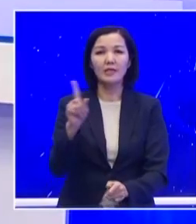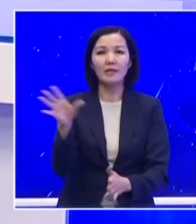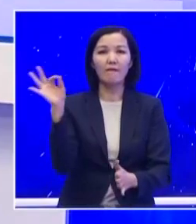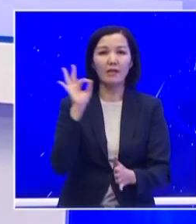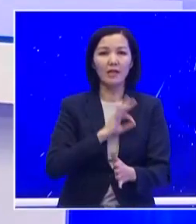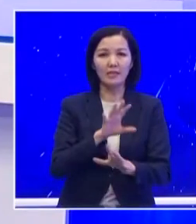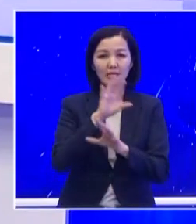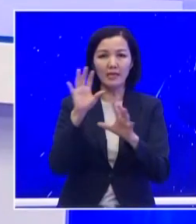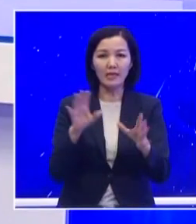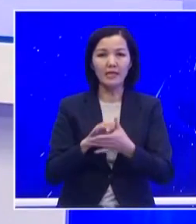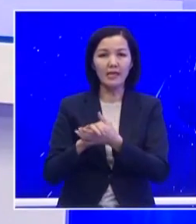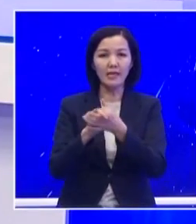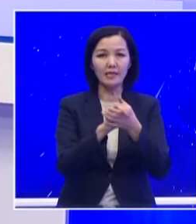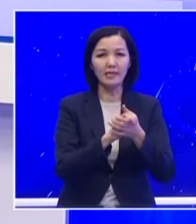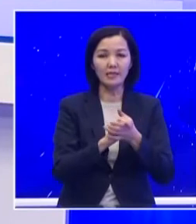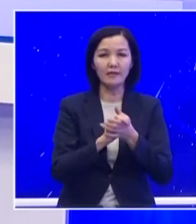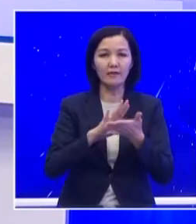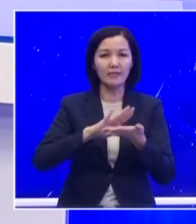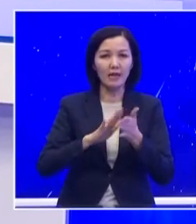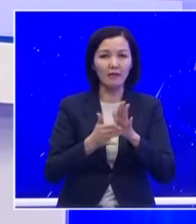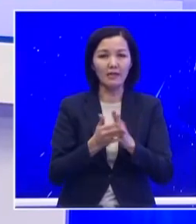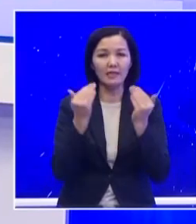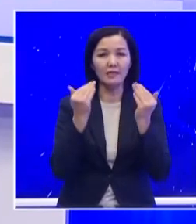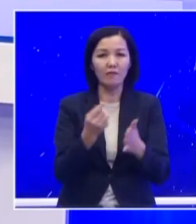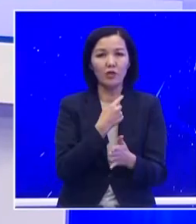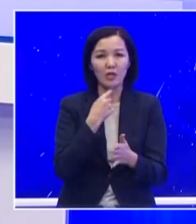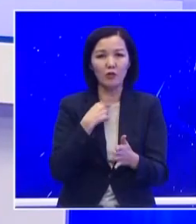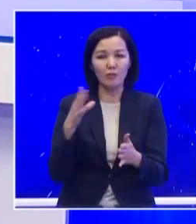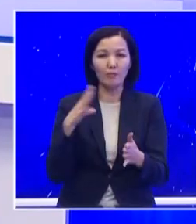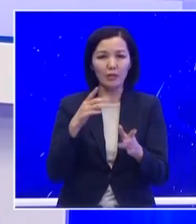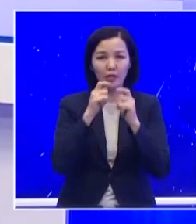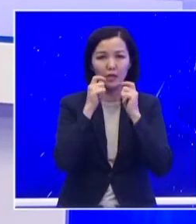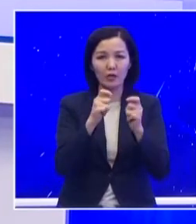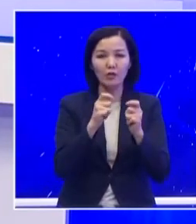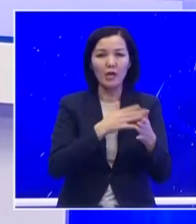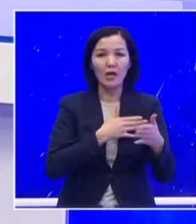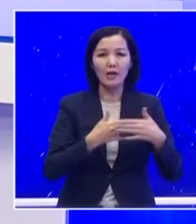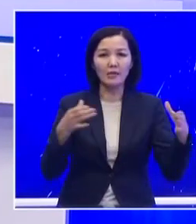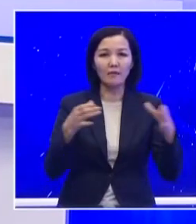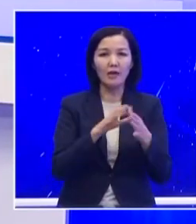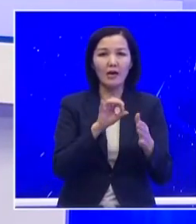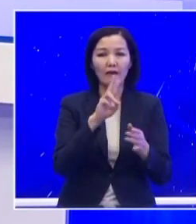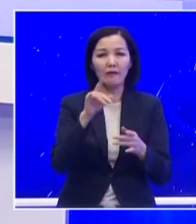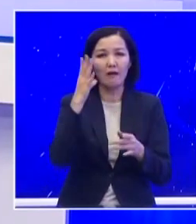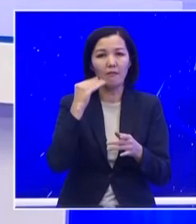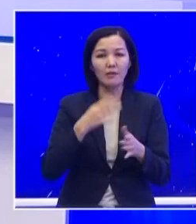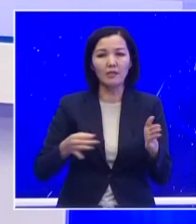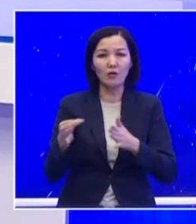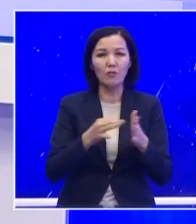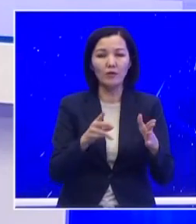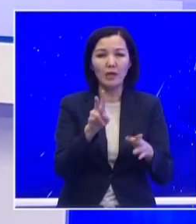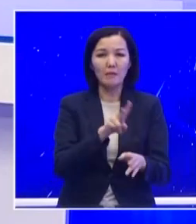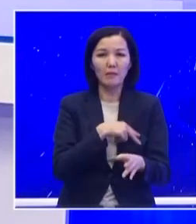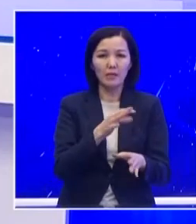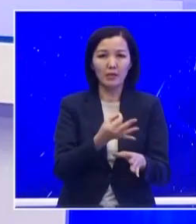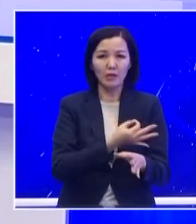За вклад в сохранение единства мира и согласия. Сегодня в Талдыкургане был награжден ряд активистов АНК Алматинской области. Медали,